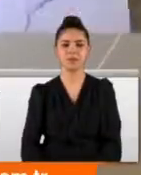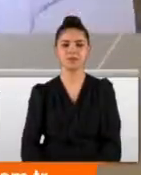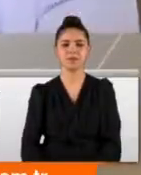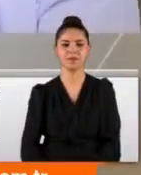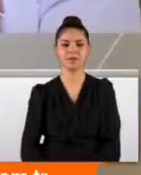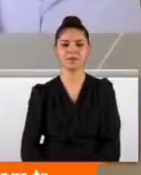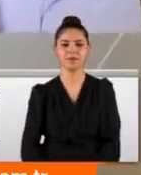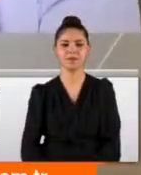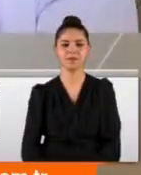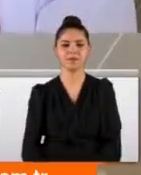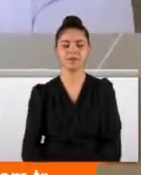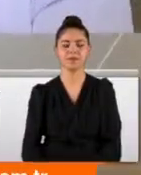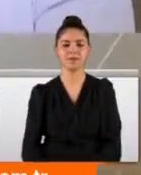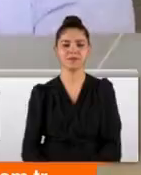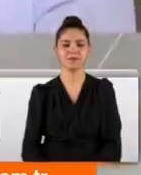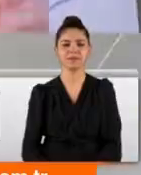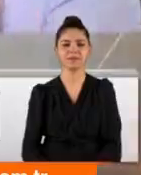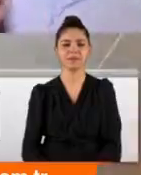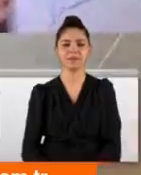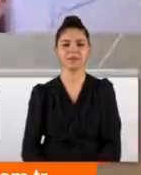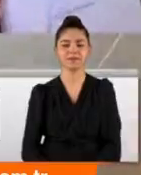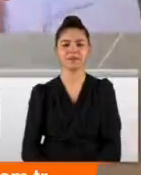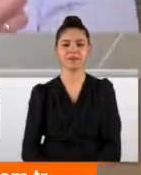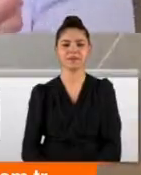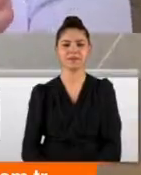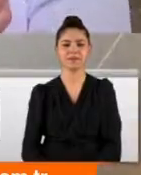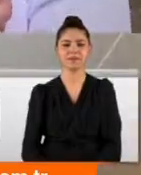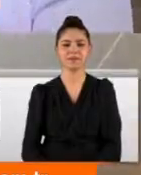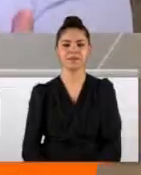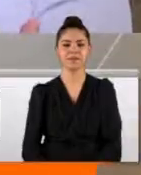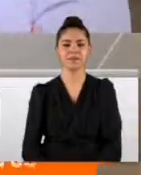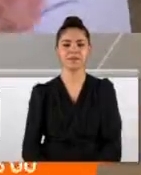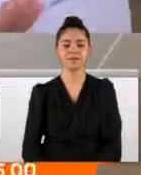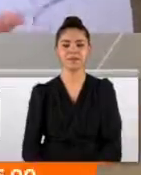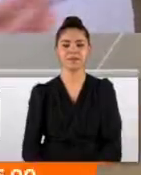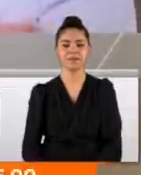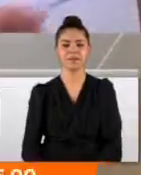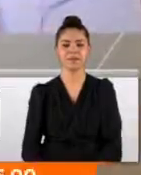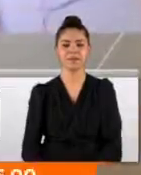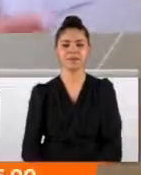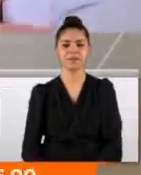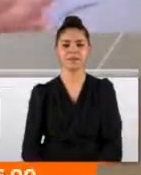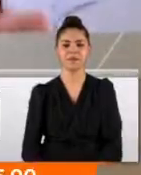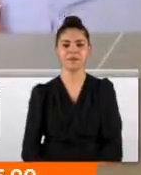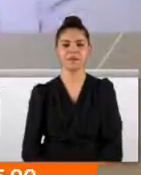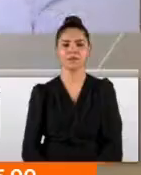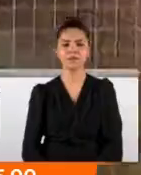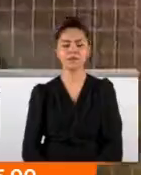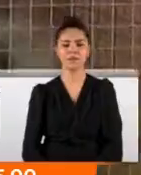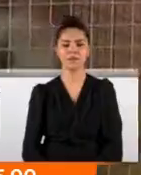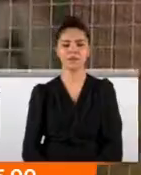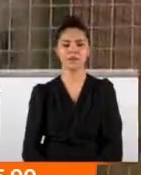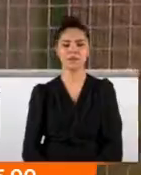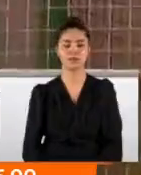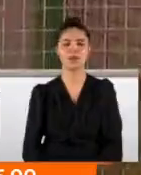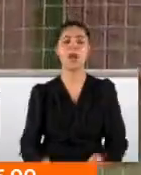duruyor. Barınaktan sahiplenilen, buradan sahiplenilen hayvanlara bir sene boyunca aylık 150 lira bir destek başlattık.